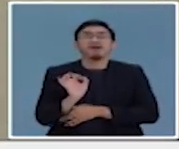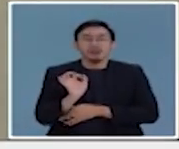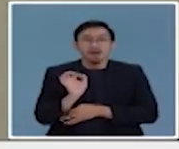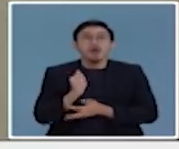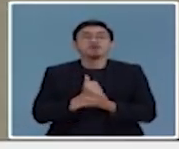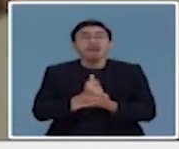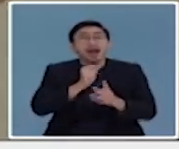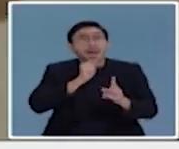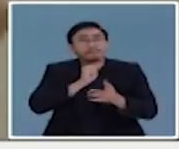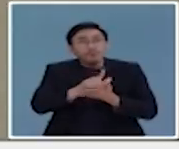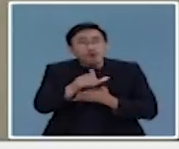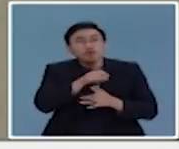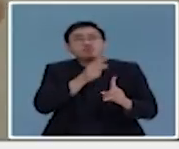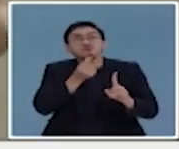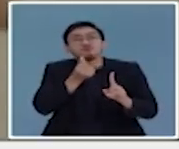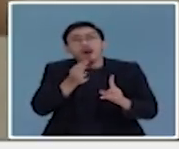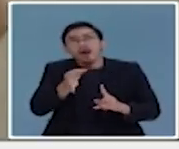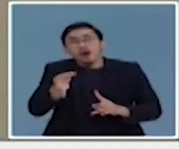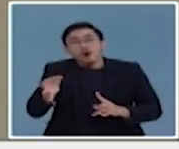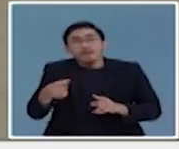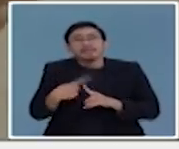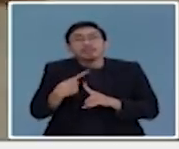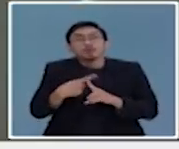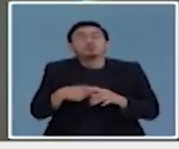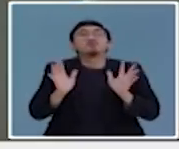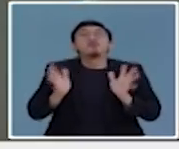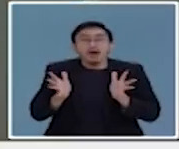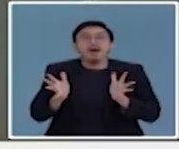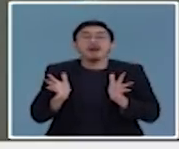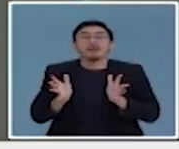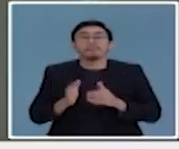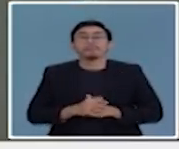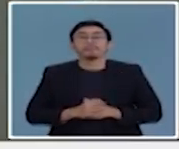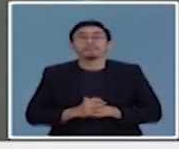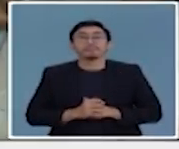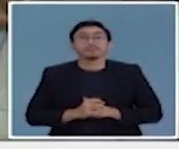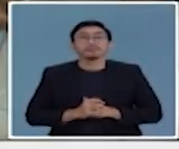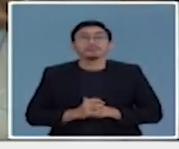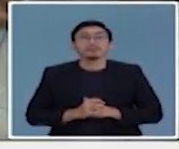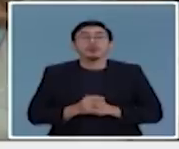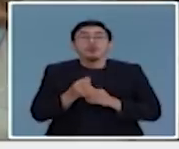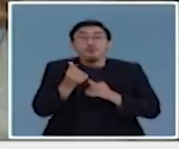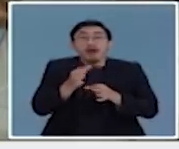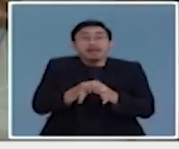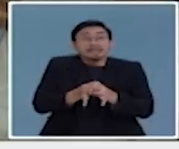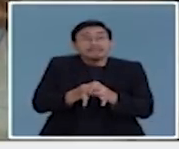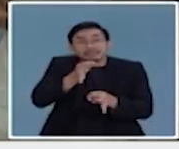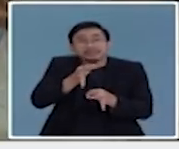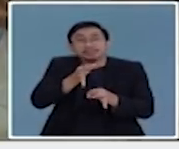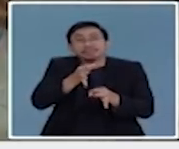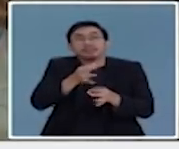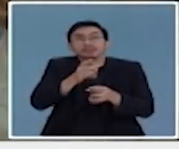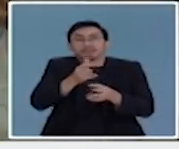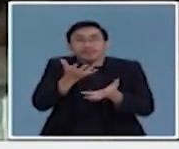ini udah dihitung per 100.000, tinggal dihitung satu bungkus, kemudian sisanya ditimbang. Kata mereka,